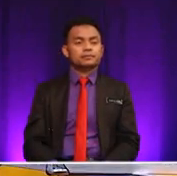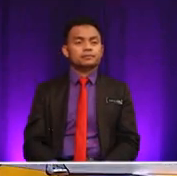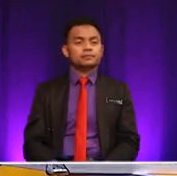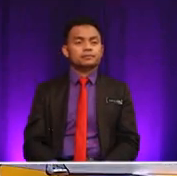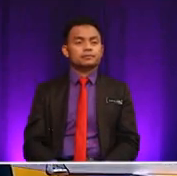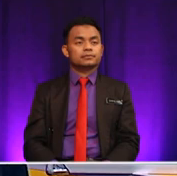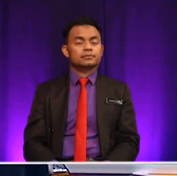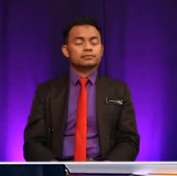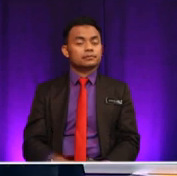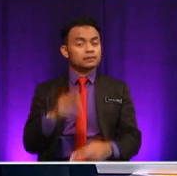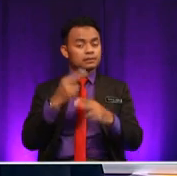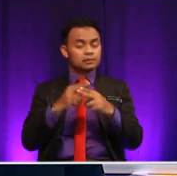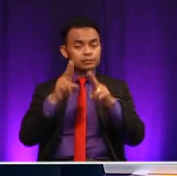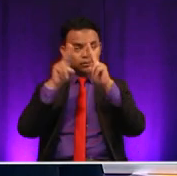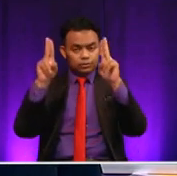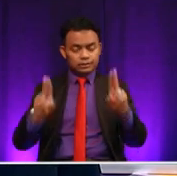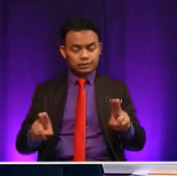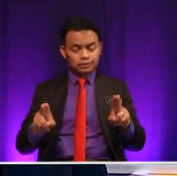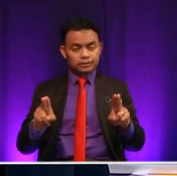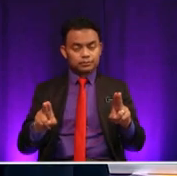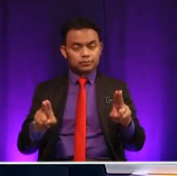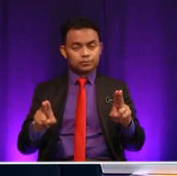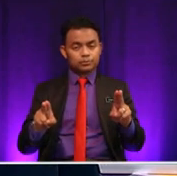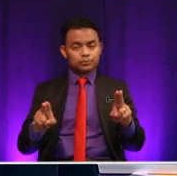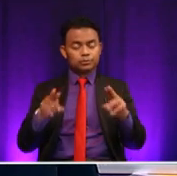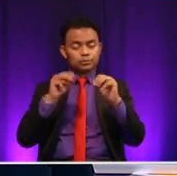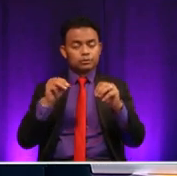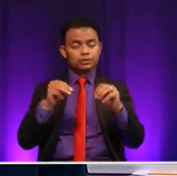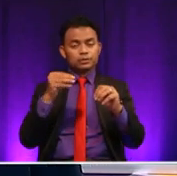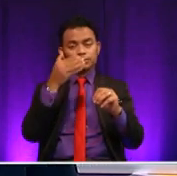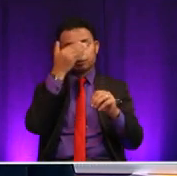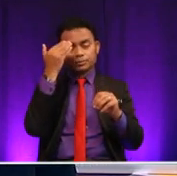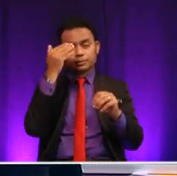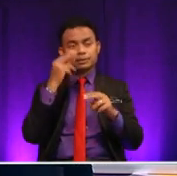namun ujian jadi belajar tak ingat nama ujian